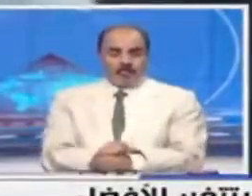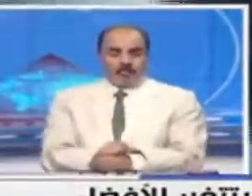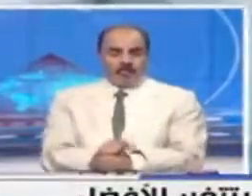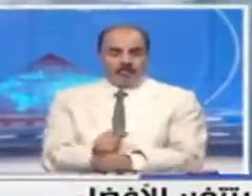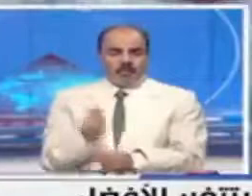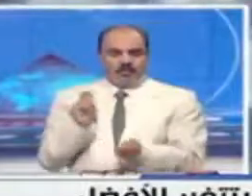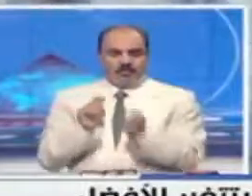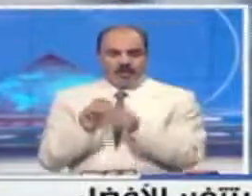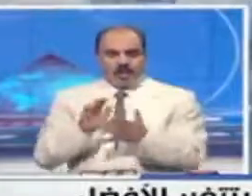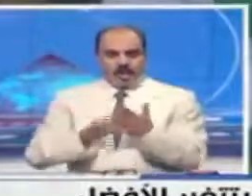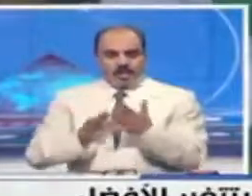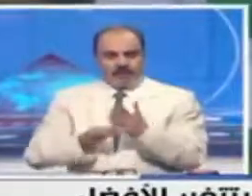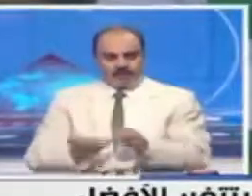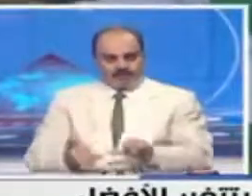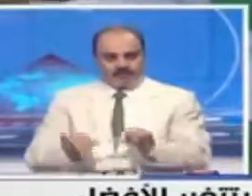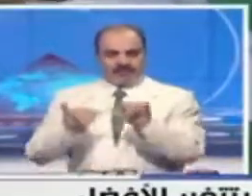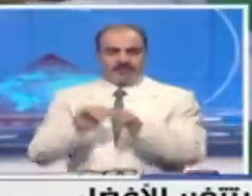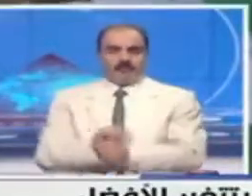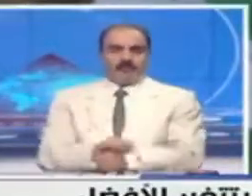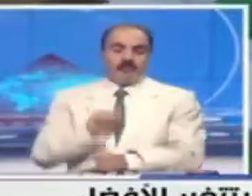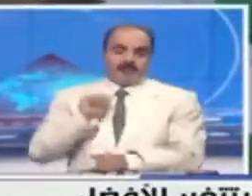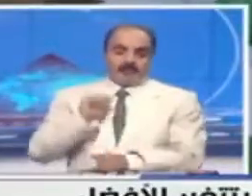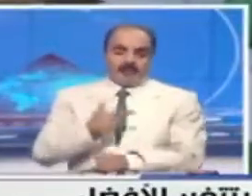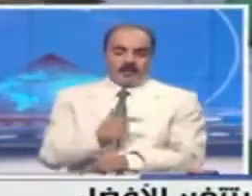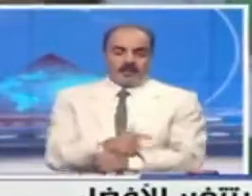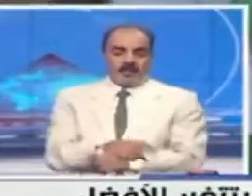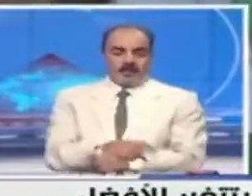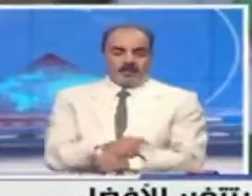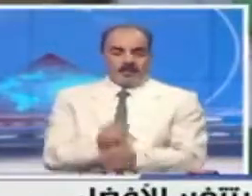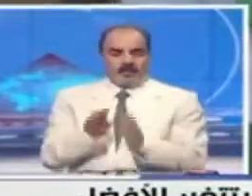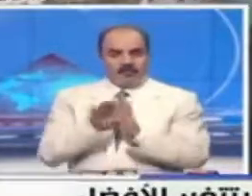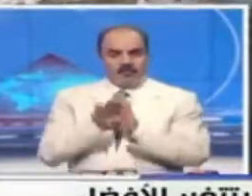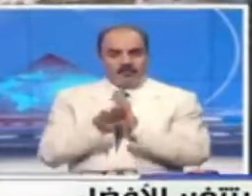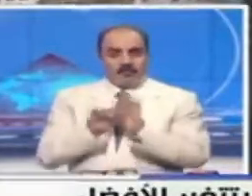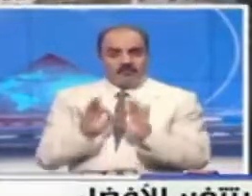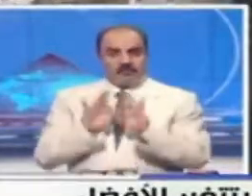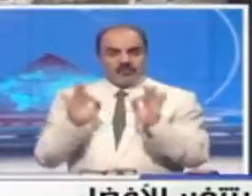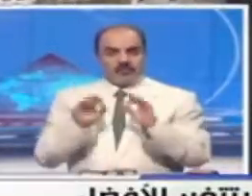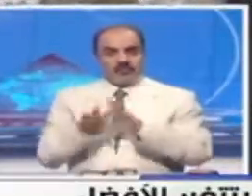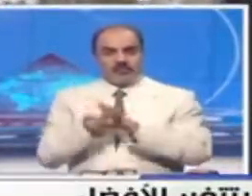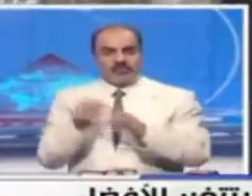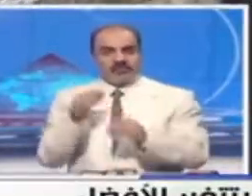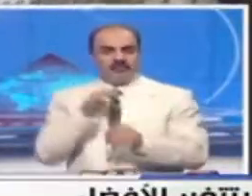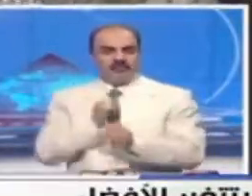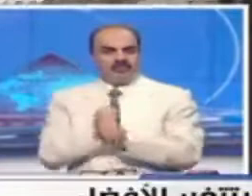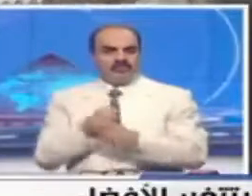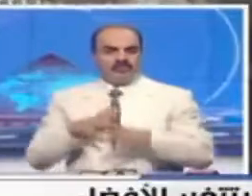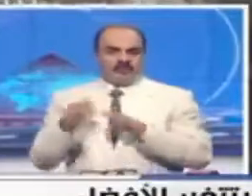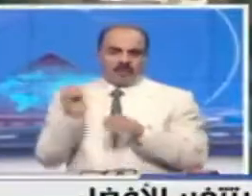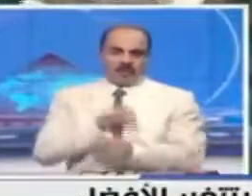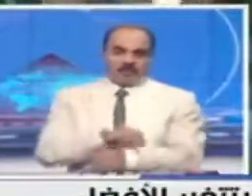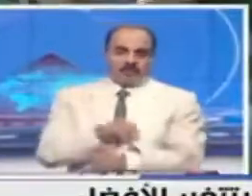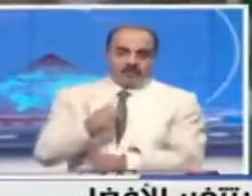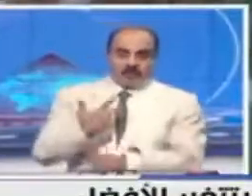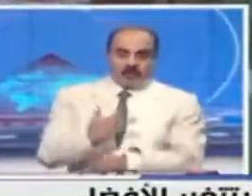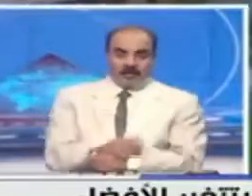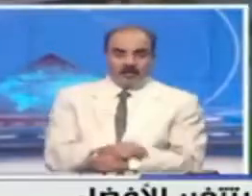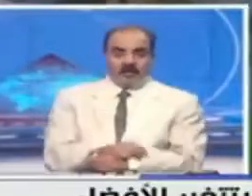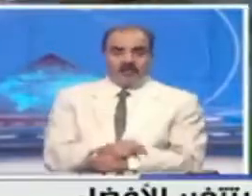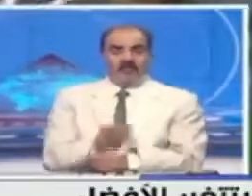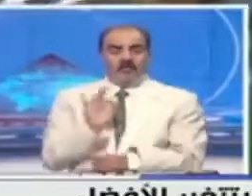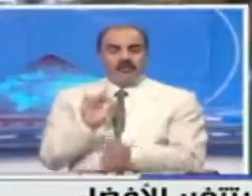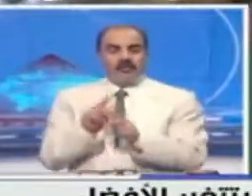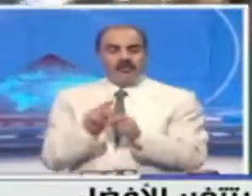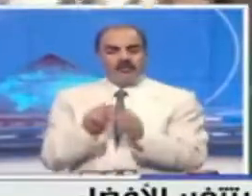تنمية الطفولة المبكرة، أما الثاني برنامج فرصة للتمكين الاقتصادي، المحور الثالث يركز